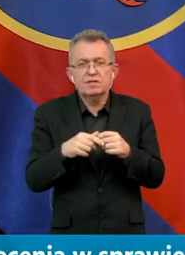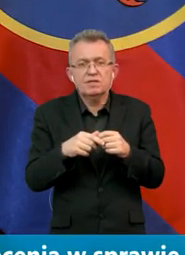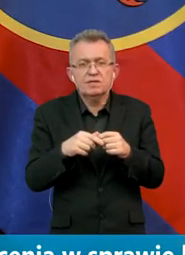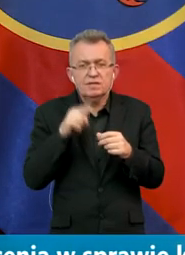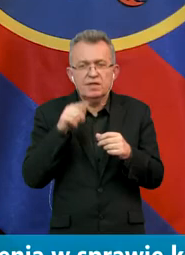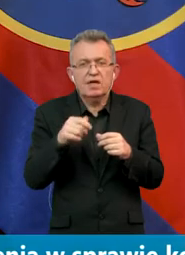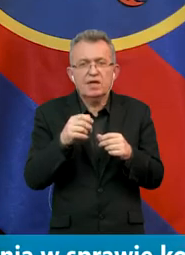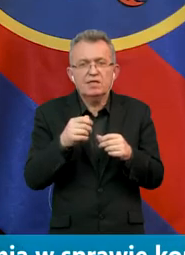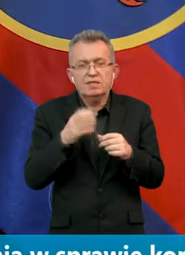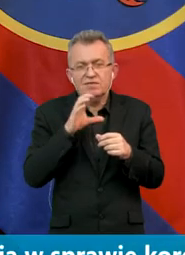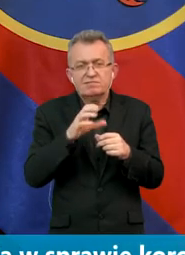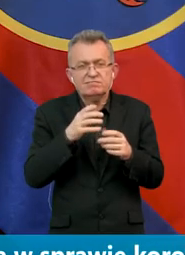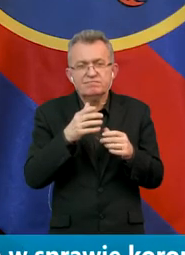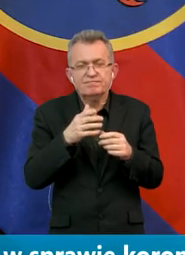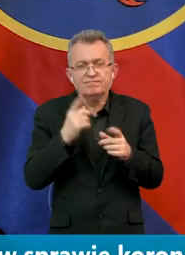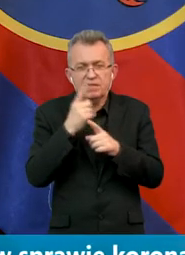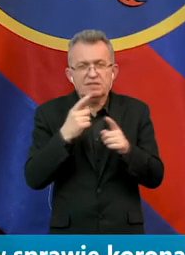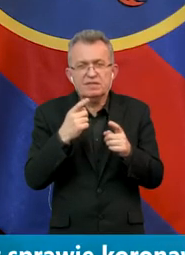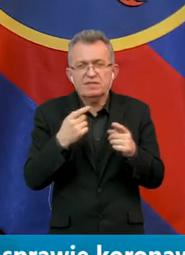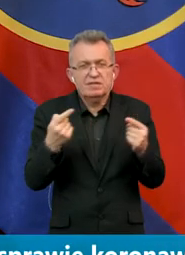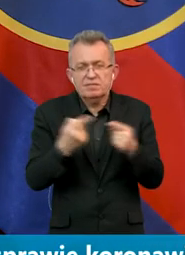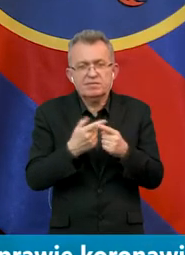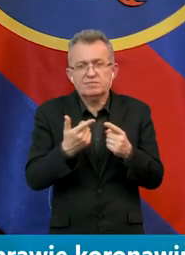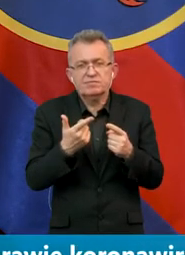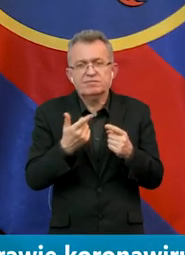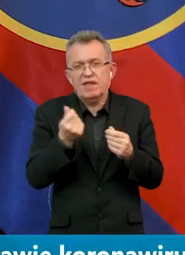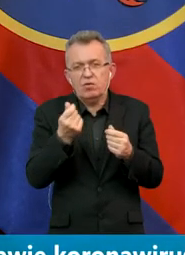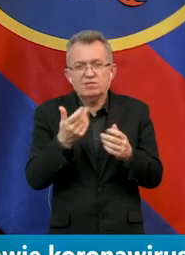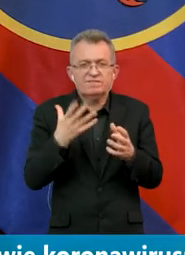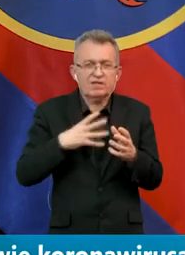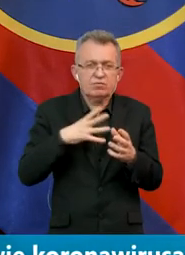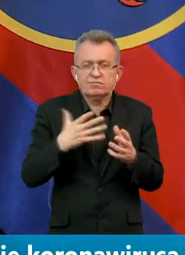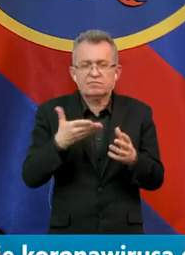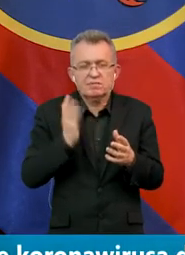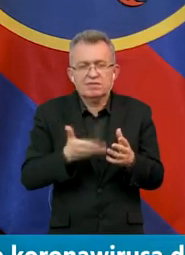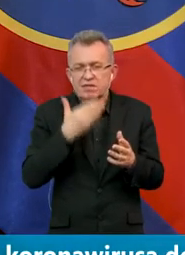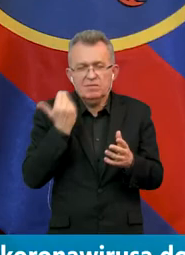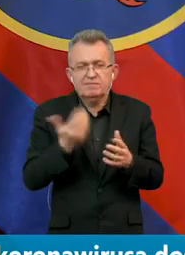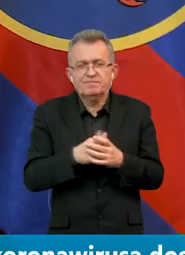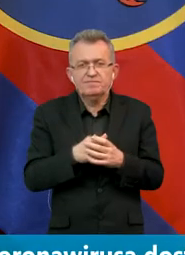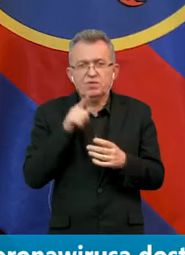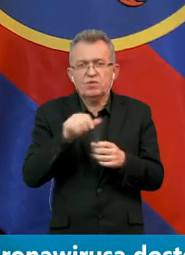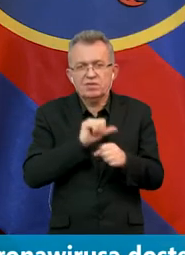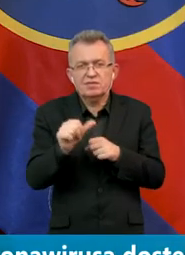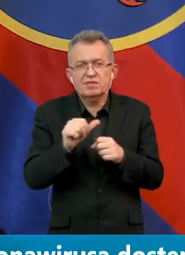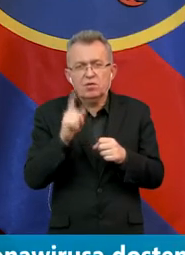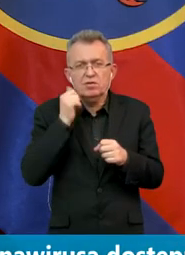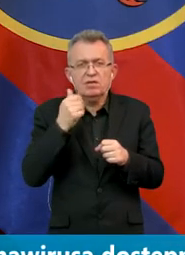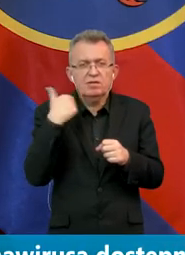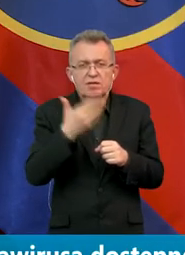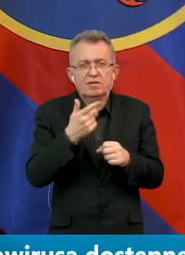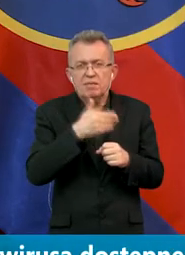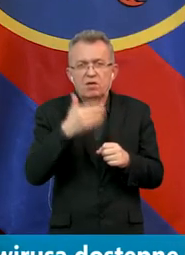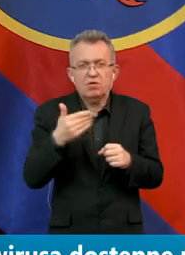ta inwestycja nie ma racjonalnego, ekonomicznego uzasadnienia. To są setki milionów